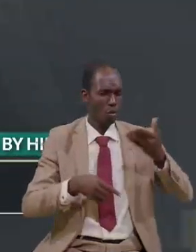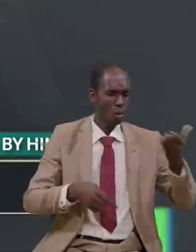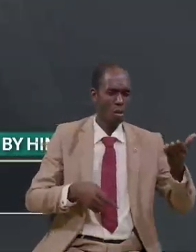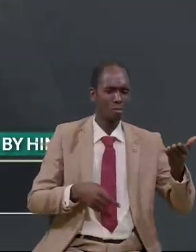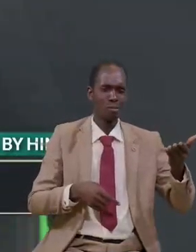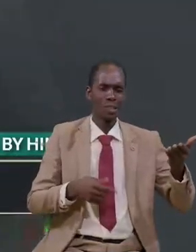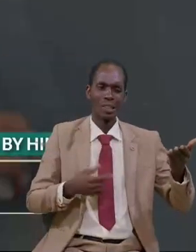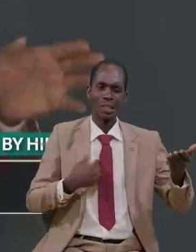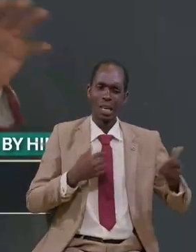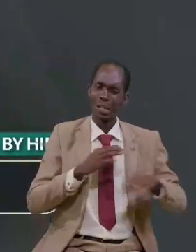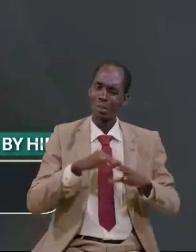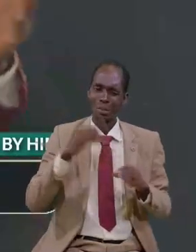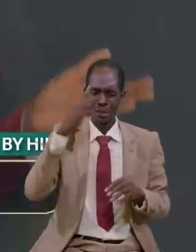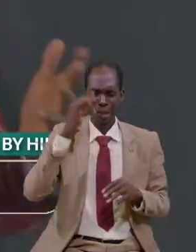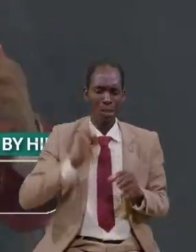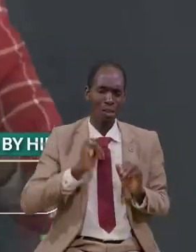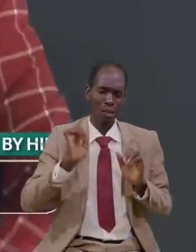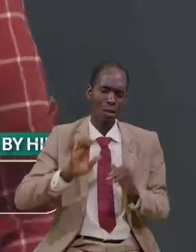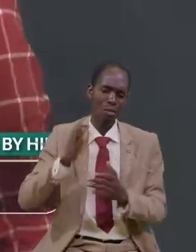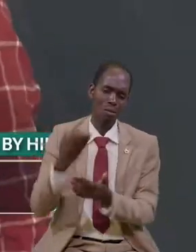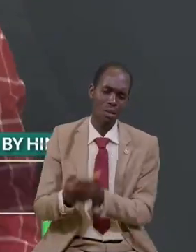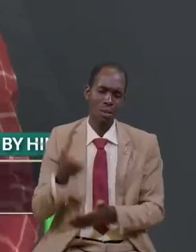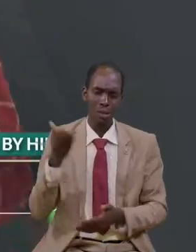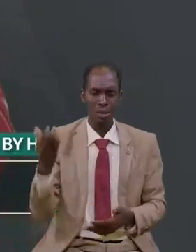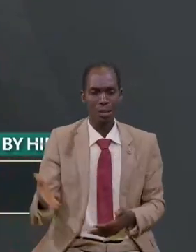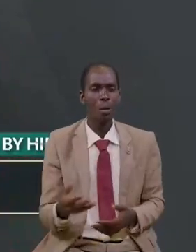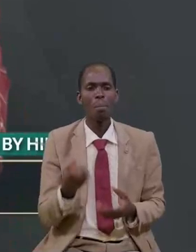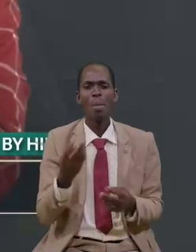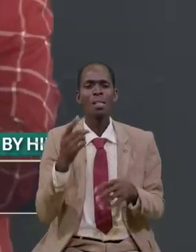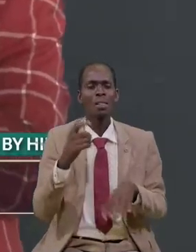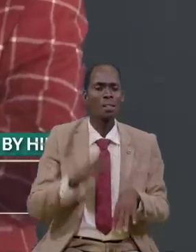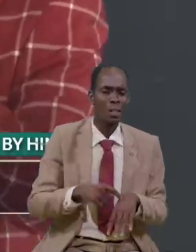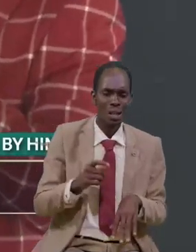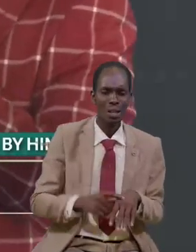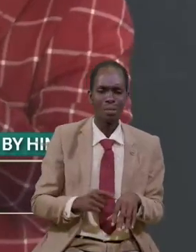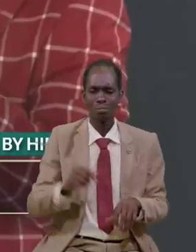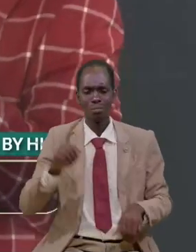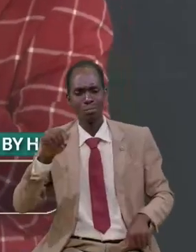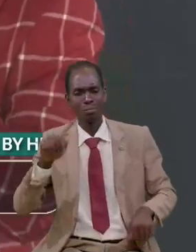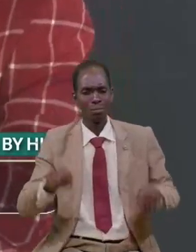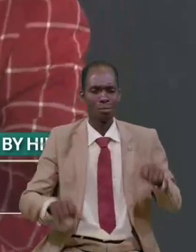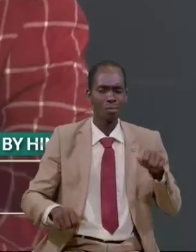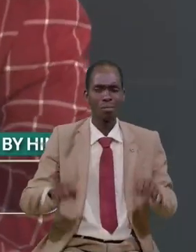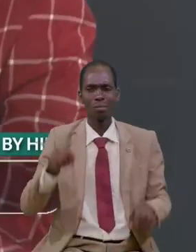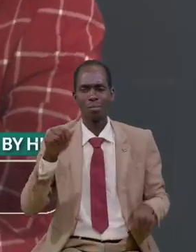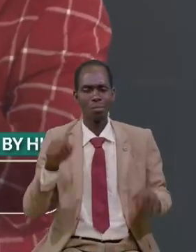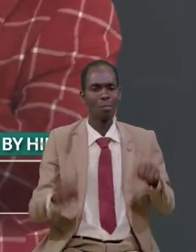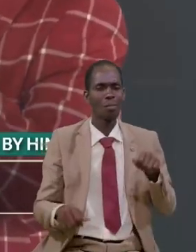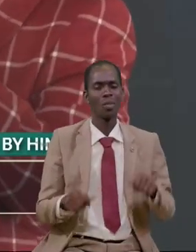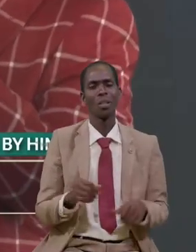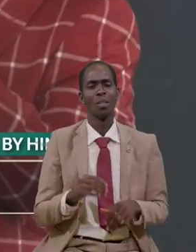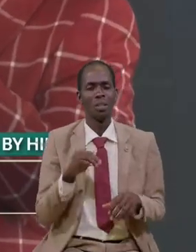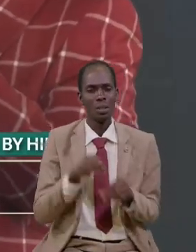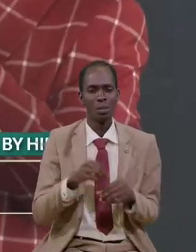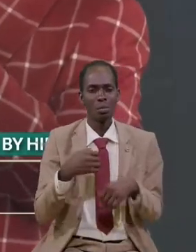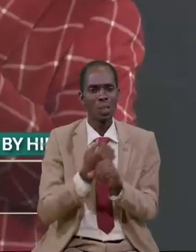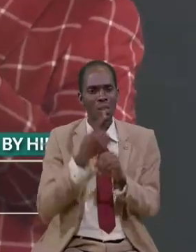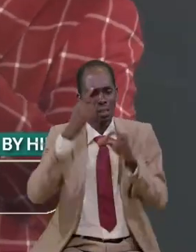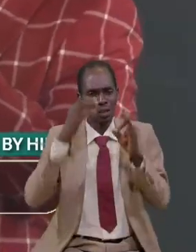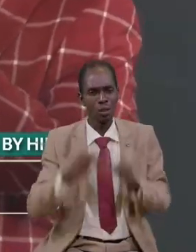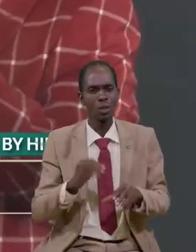ne pense pas que je peux aller là-bas. Hein. Et à tout moment, ils vacillent. Tout cela, ces indécisions de ta